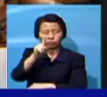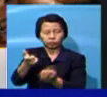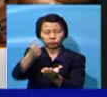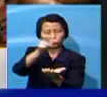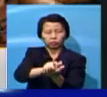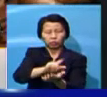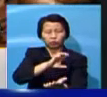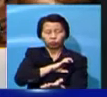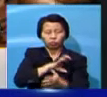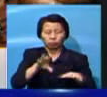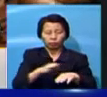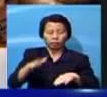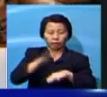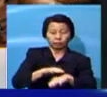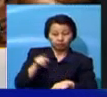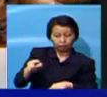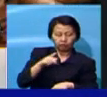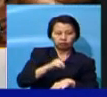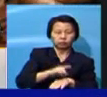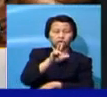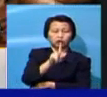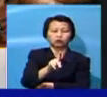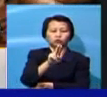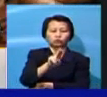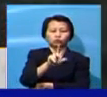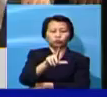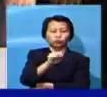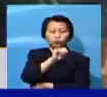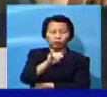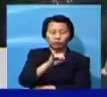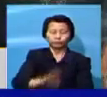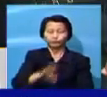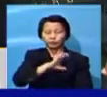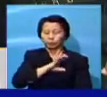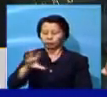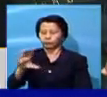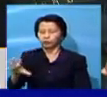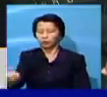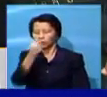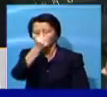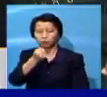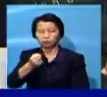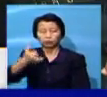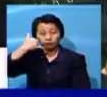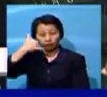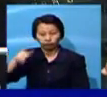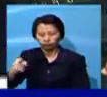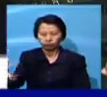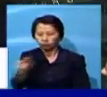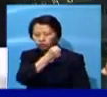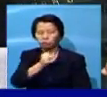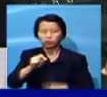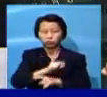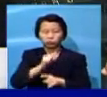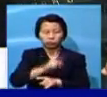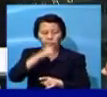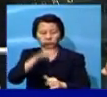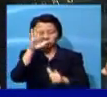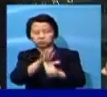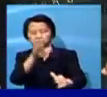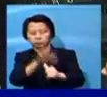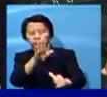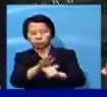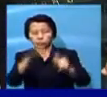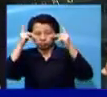laporan polis yang dibuat ke atasnya dikulai 16 Mac lalu polis turut merampas sebuah telefon bimbit dipercayai digunakan untuk menghina